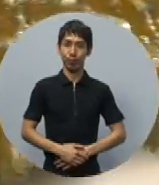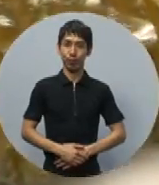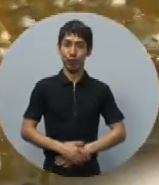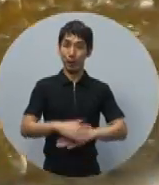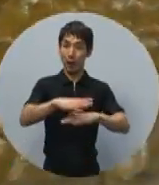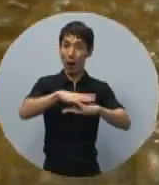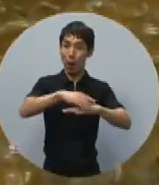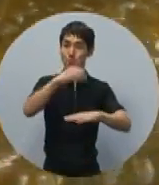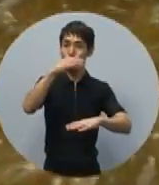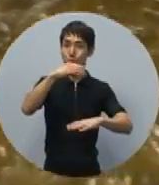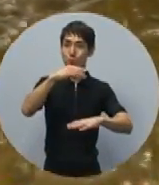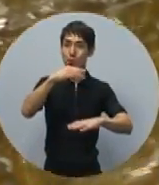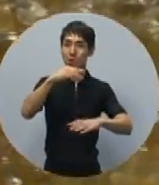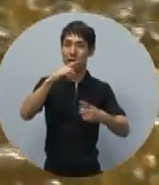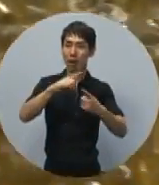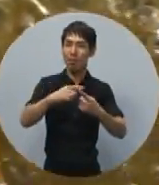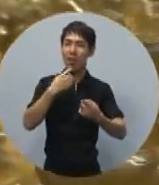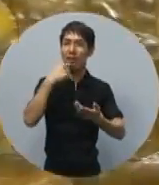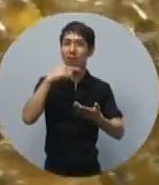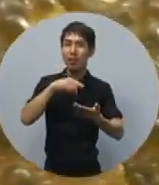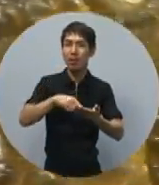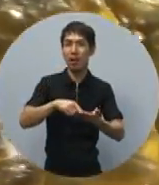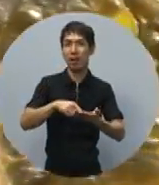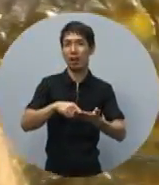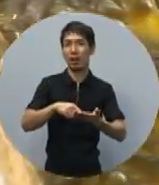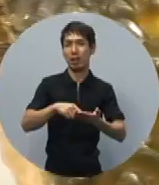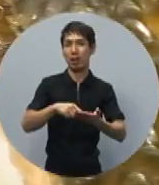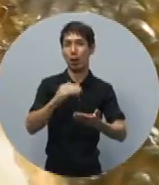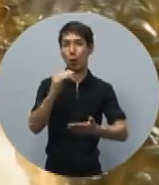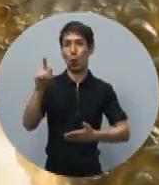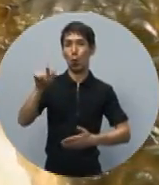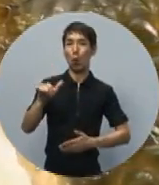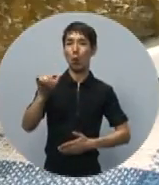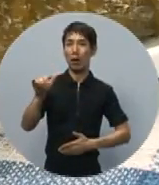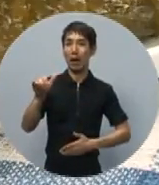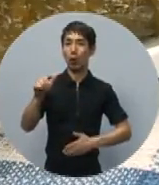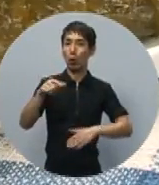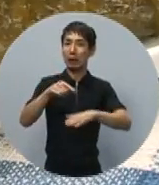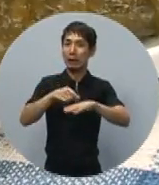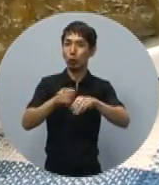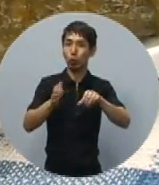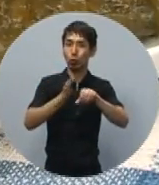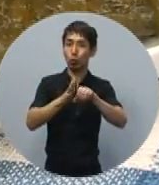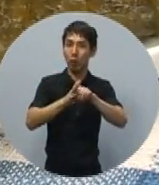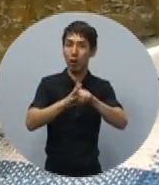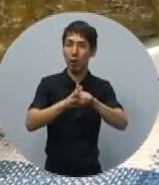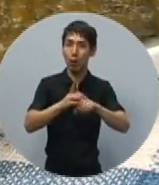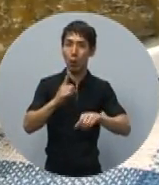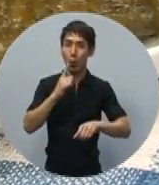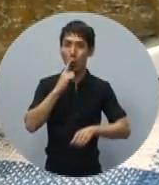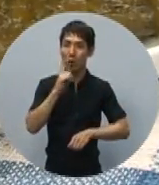キャンプで簡単、ゴーヤの肉詰め完成です。果たしてお味は。